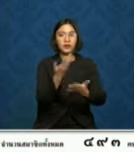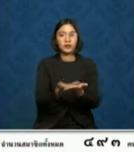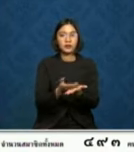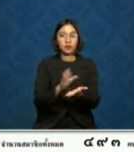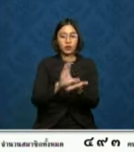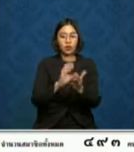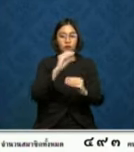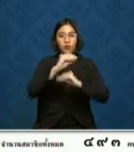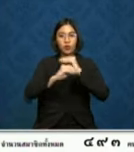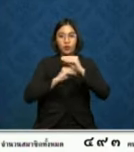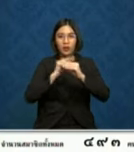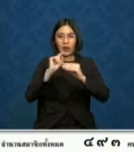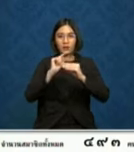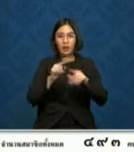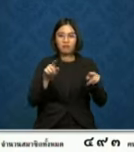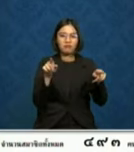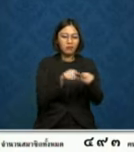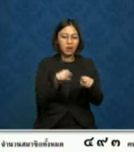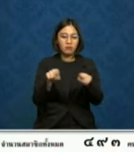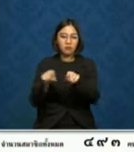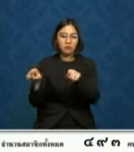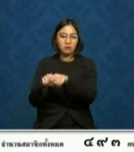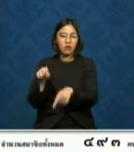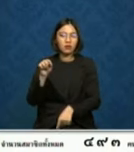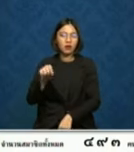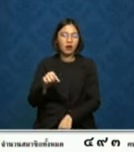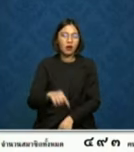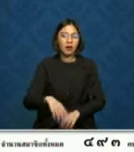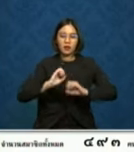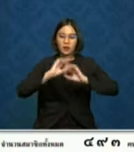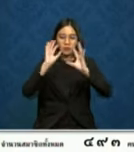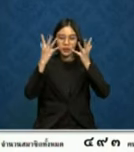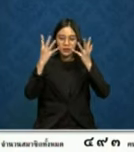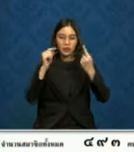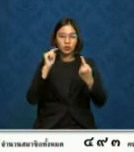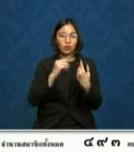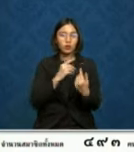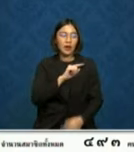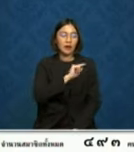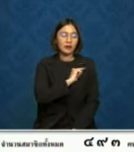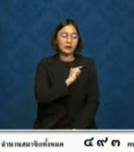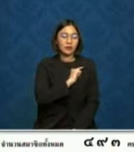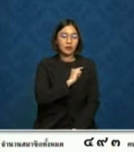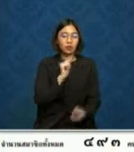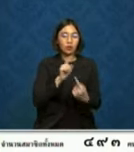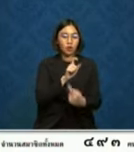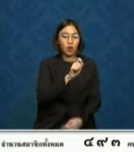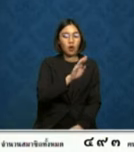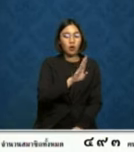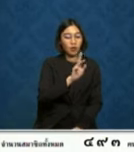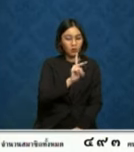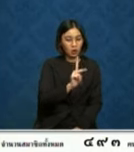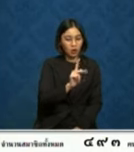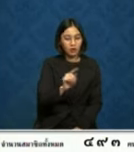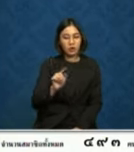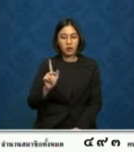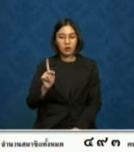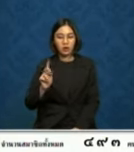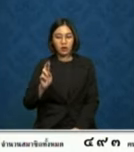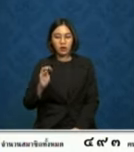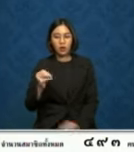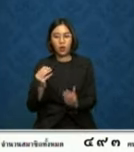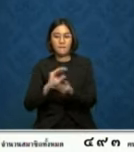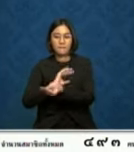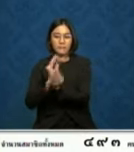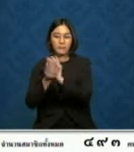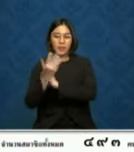ประมาณโครงการที่ซ้ำซ้อนแล้วก็เป็นความไม่ชัดเจนในภารกิจนะคะระหว่างอบกและกรมการเปลี่ยนแปลง